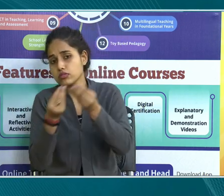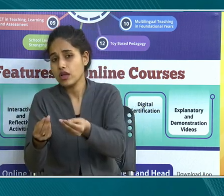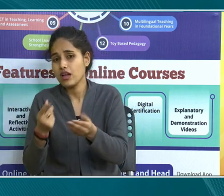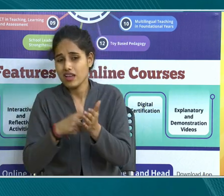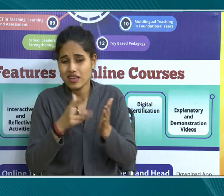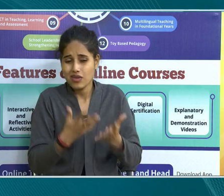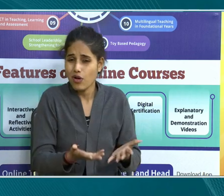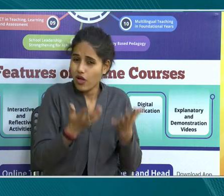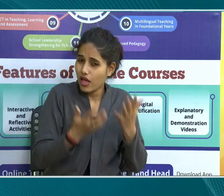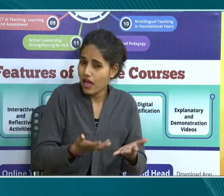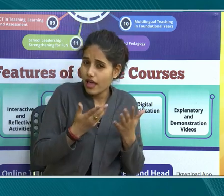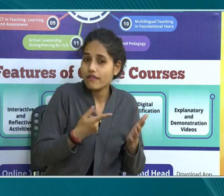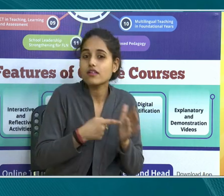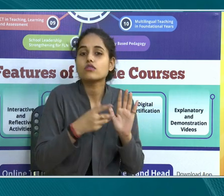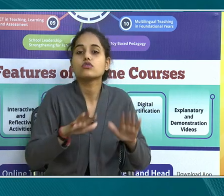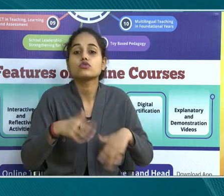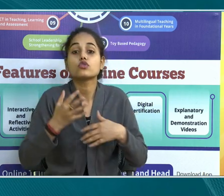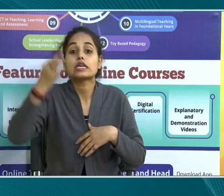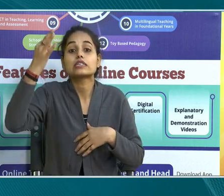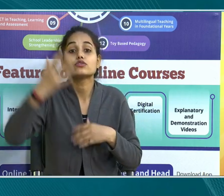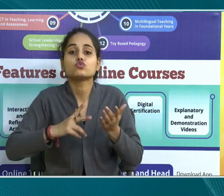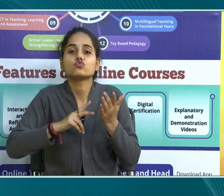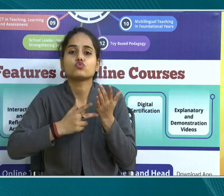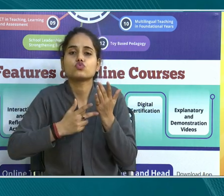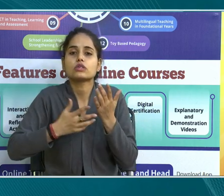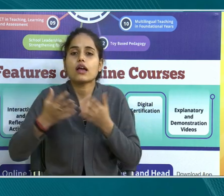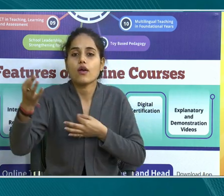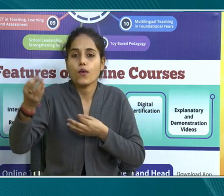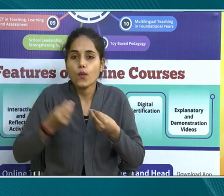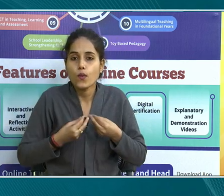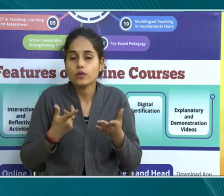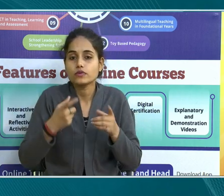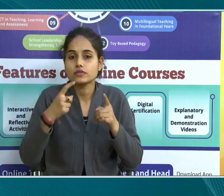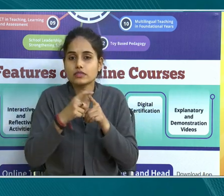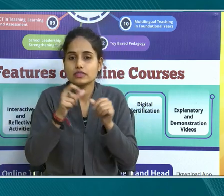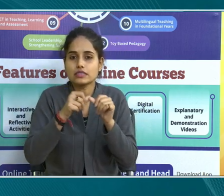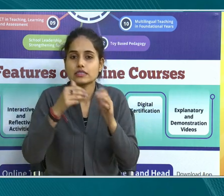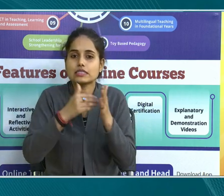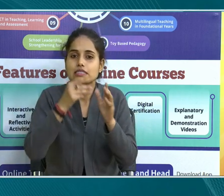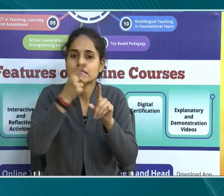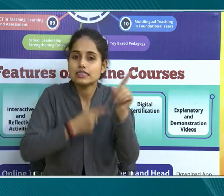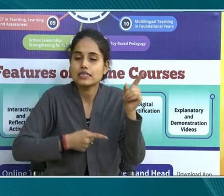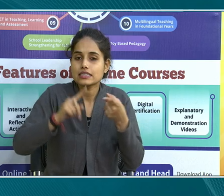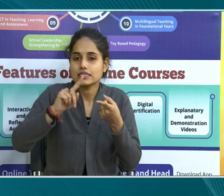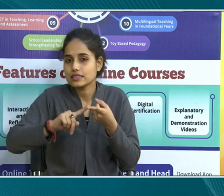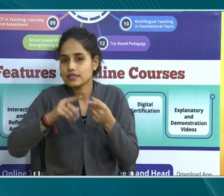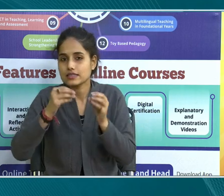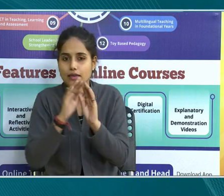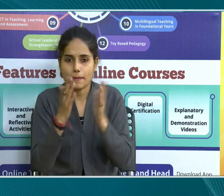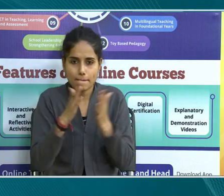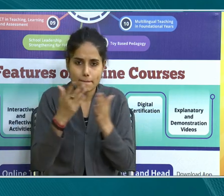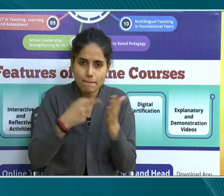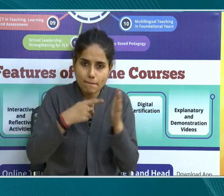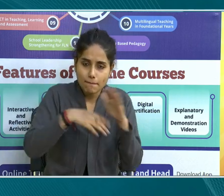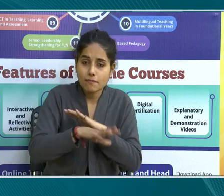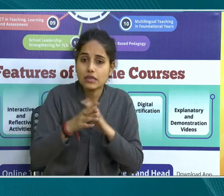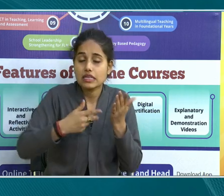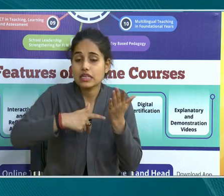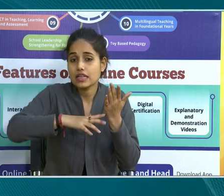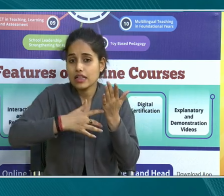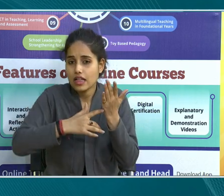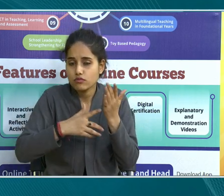है, तो इसके लिए हमारी नई टिकनोलेजी आया है, जिसको बोलते हैं, डेजी ई-बुक है, डेजी ई-बुक एक एलेक्ट्रोनिक डिवाइस